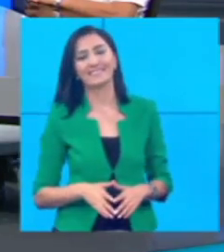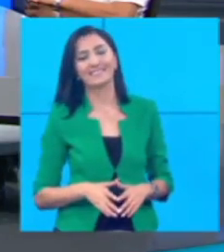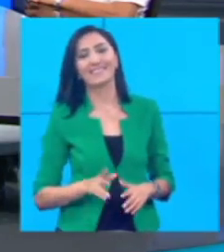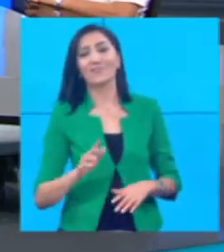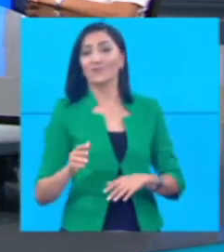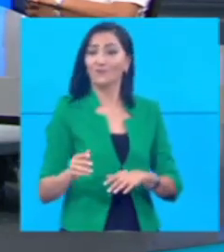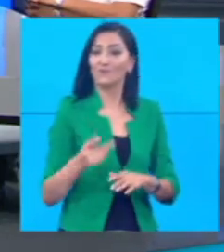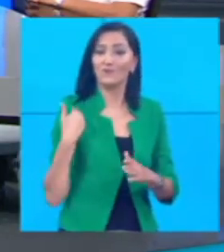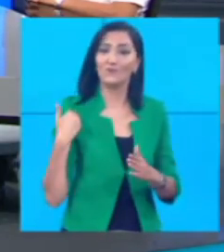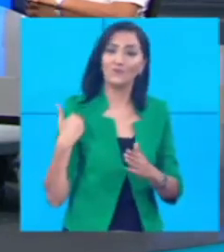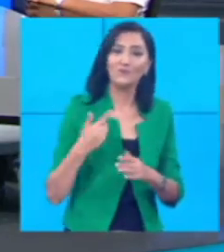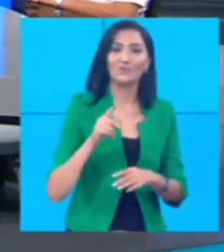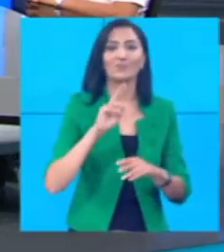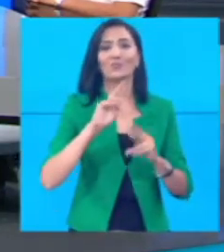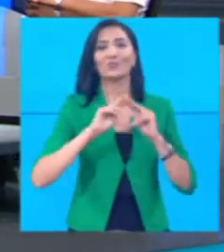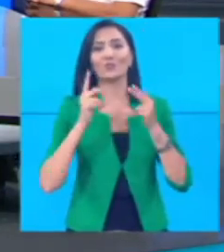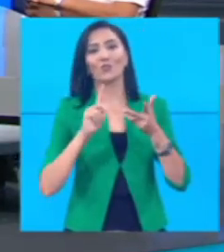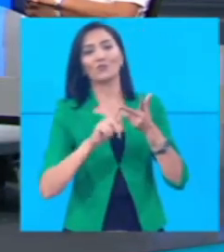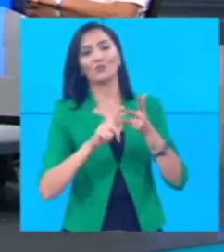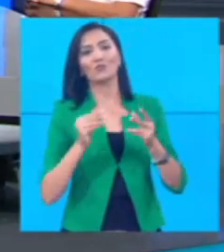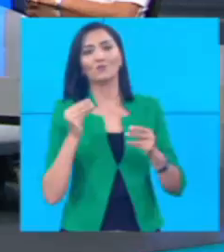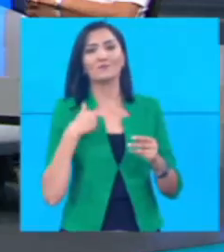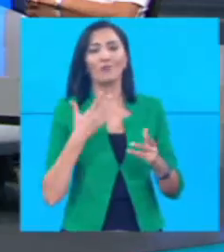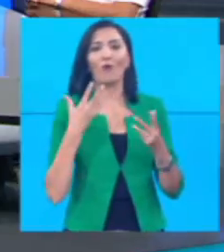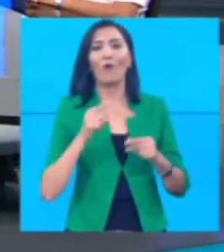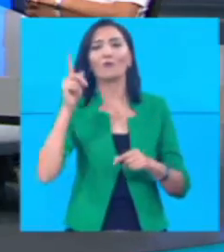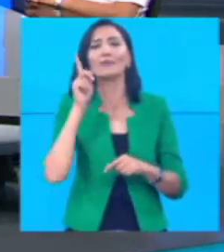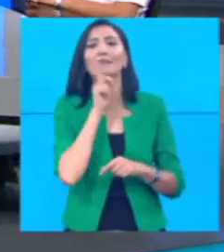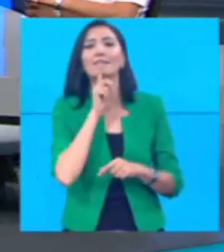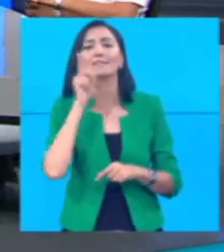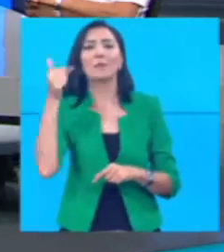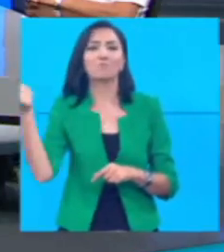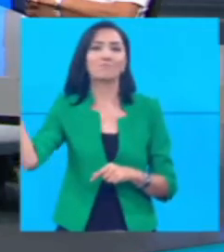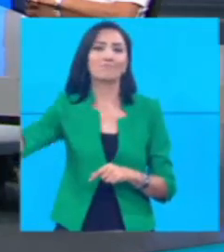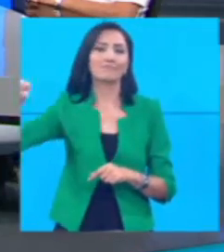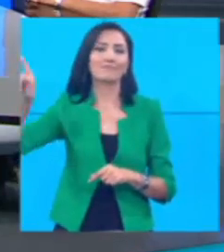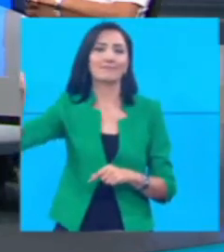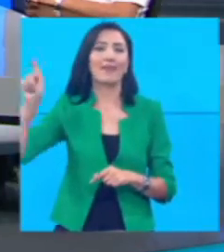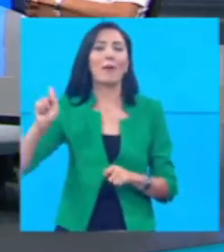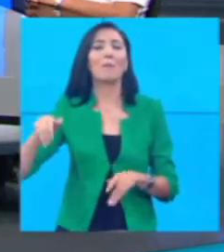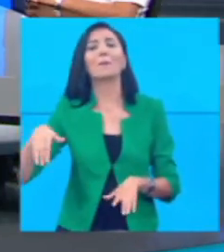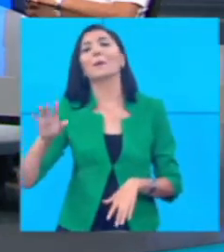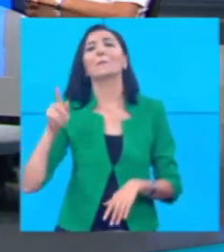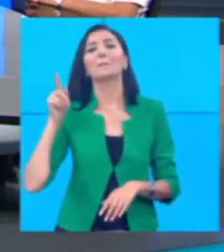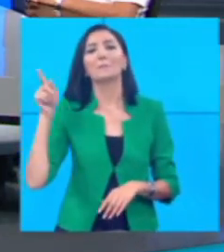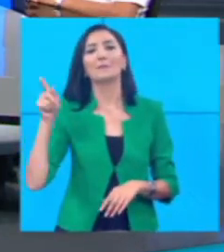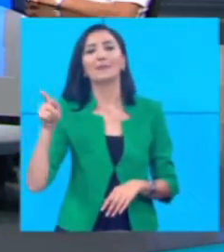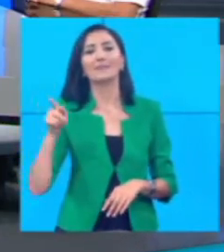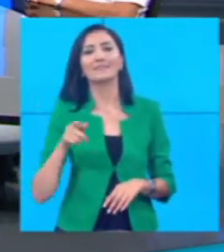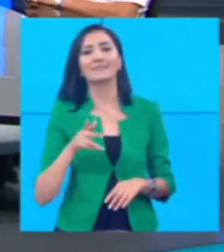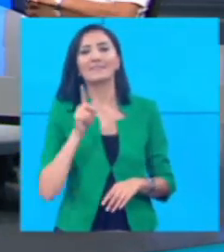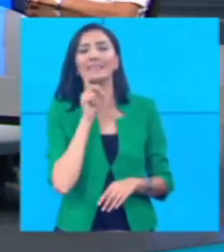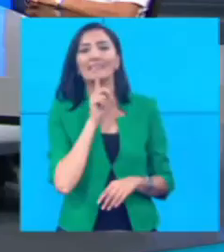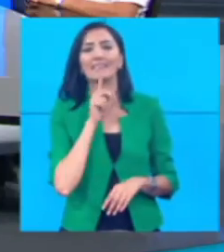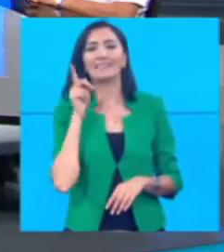Vurduk diyorsun. Dünya evet. Üçüncüsü olduk. Favoriler vuramadı ama değil mi? İngilizler. Hollandalılar mı vardı bir de? Onlar vuramadı. Biz Hollandalılar vurduk. Mı vuramamıştı?